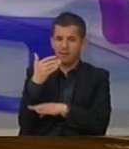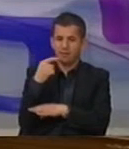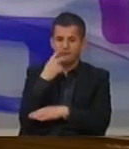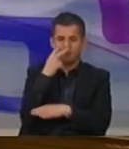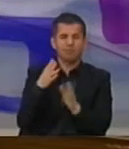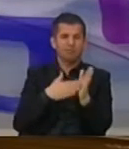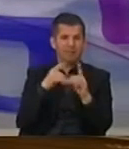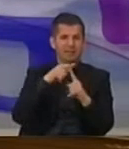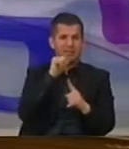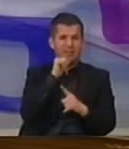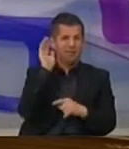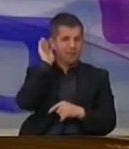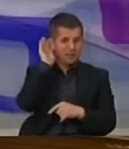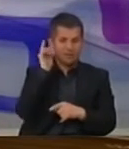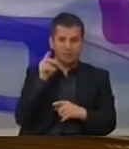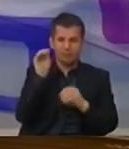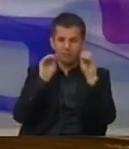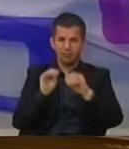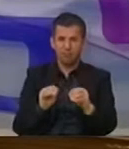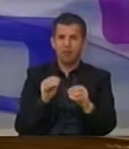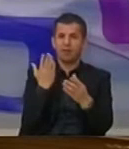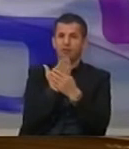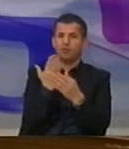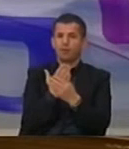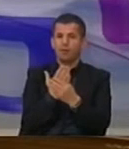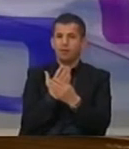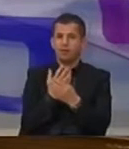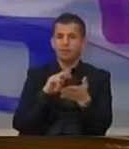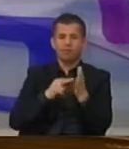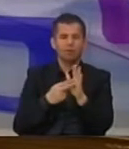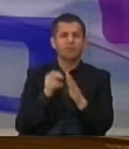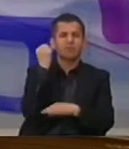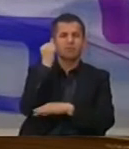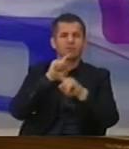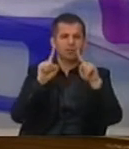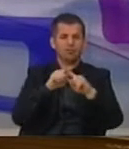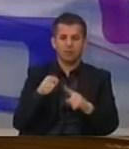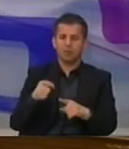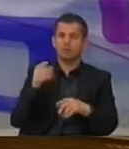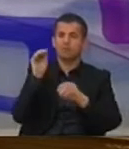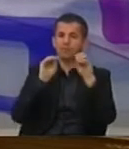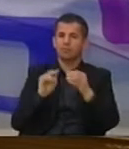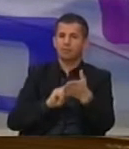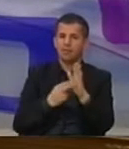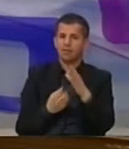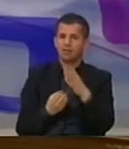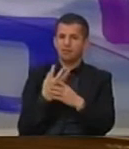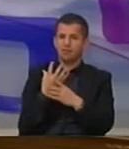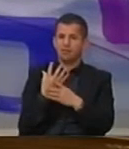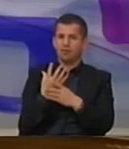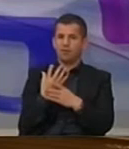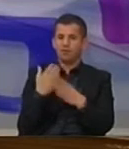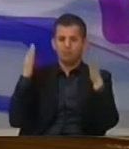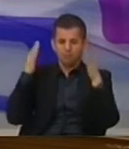ka hartu edhe koncept dokumentin për politikat industriale, gjithashtu kemi finalizu edhe planin zhvillimor për sektorin